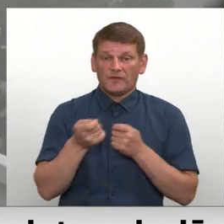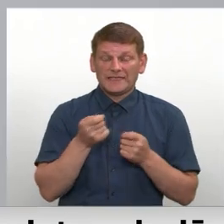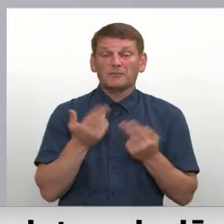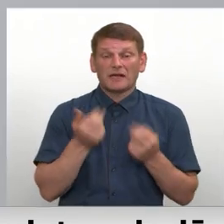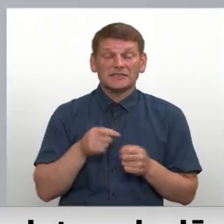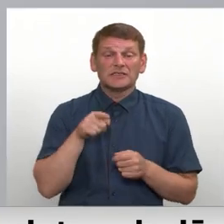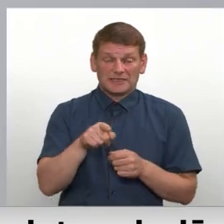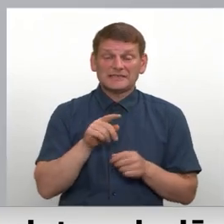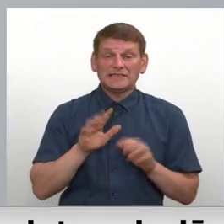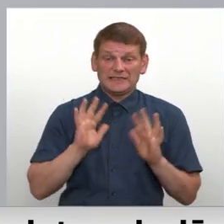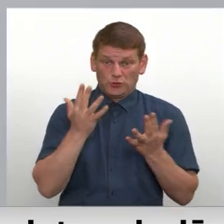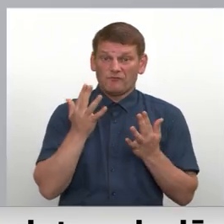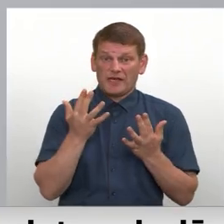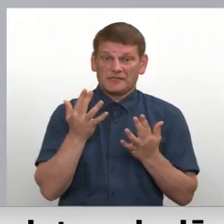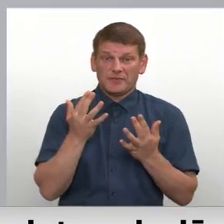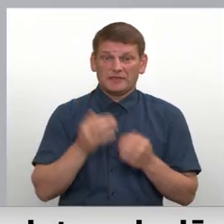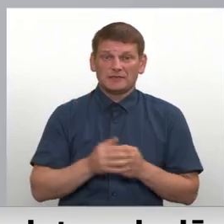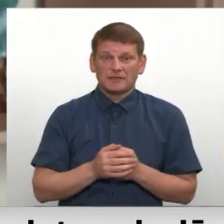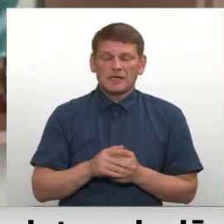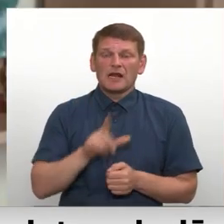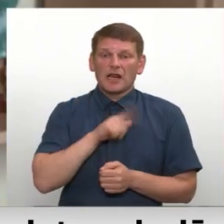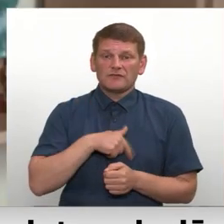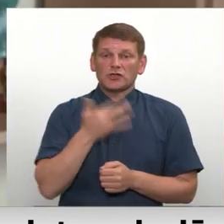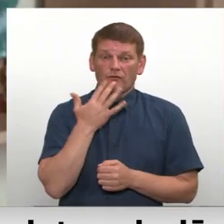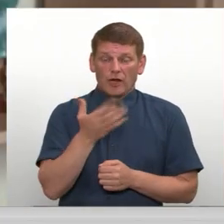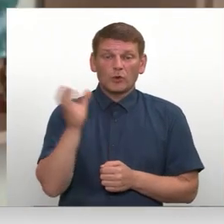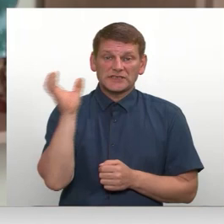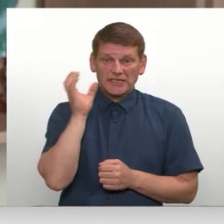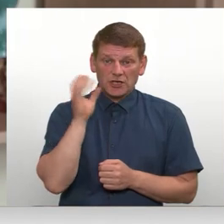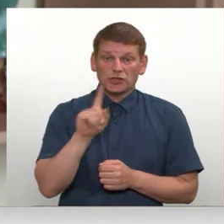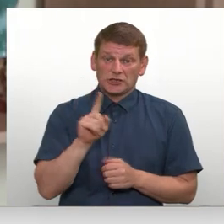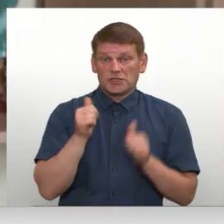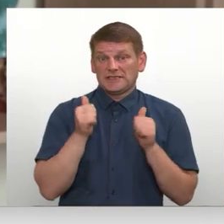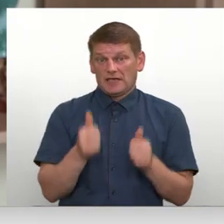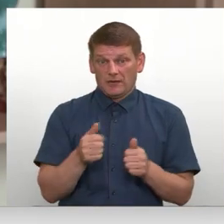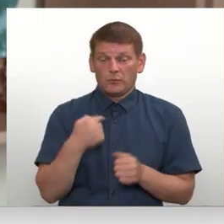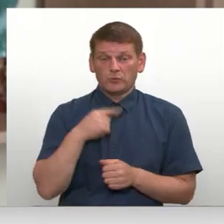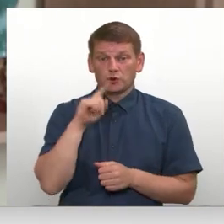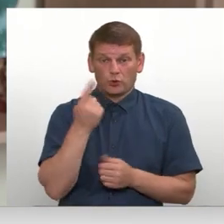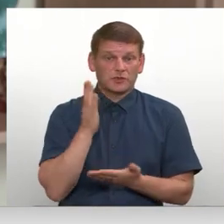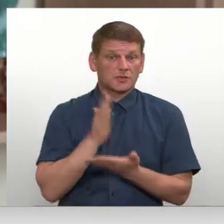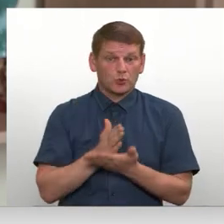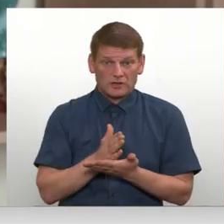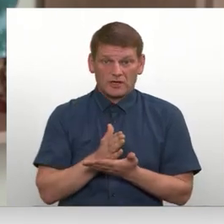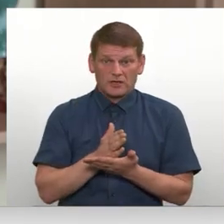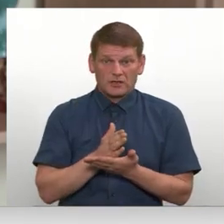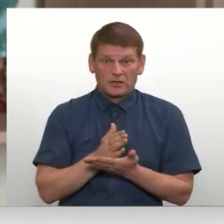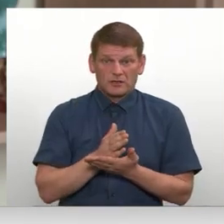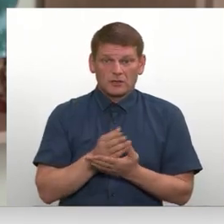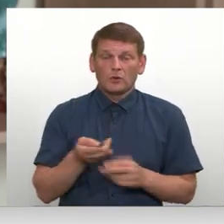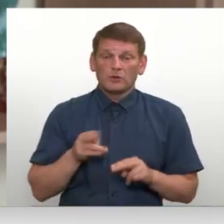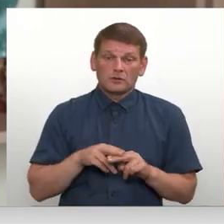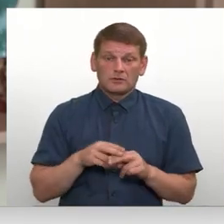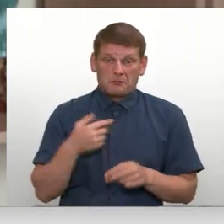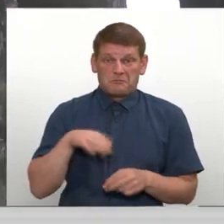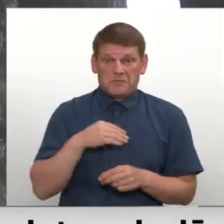atzinuma tas izdodas visai veiksmīgi. Latviešu valodas zināšanas ir labas, mums stundas notiek un